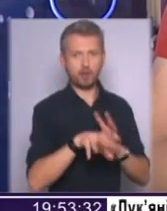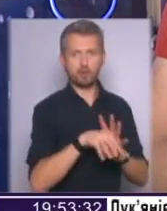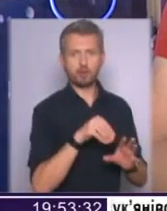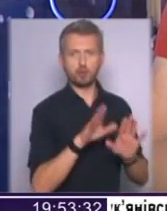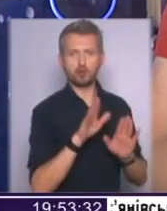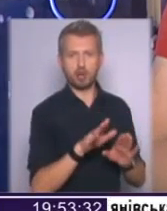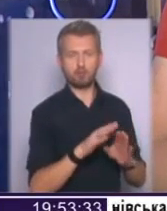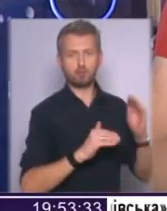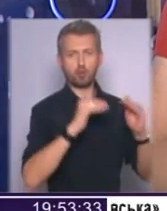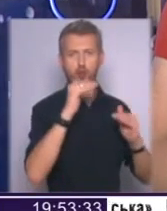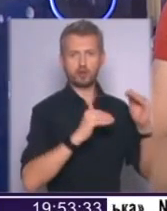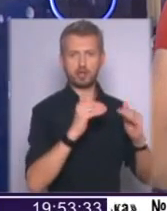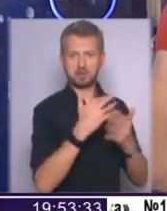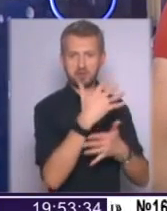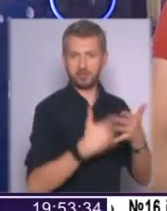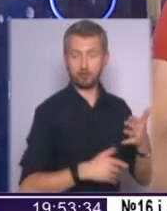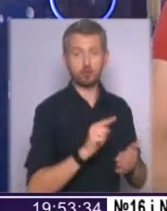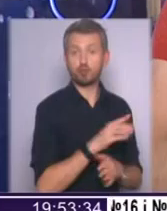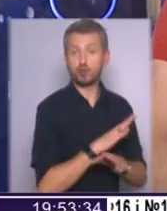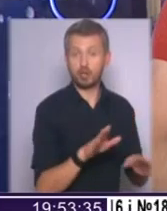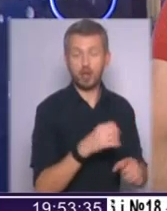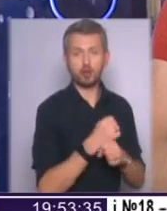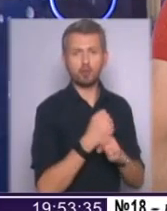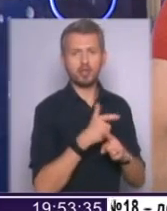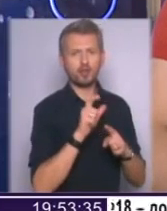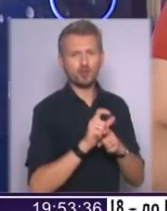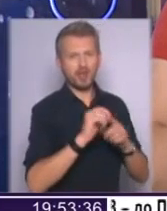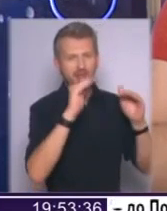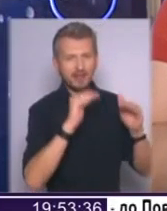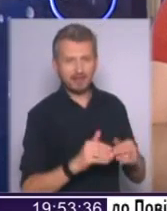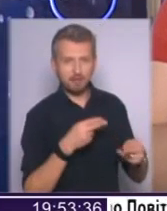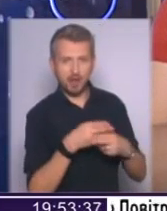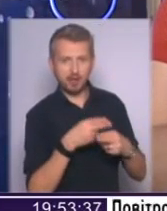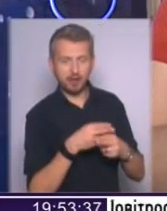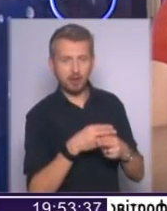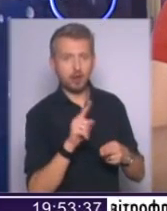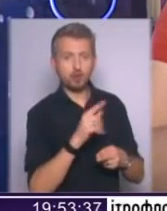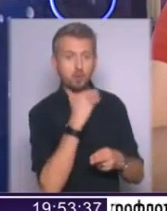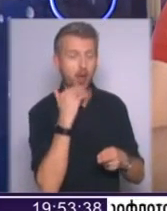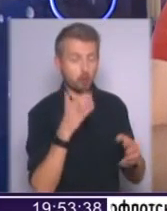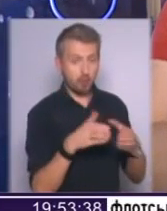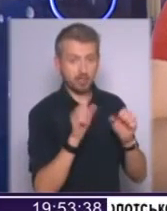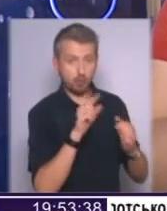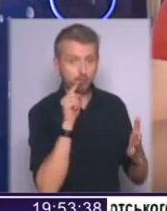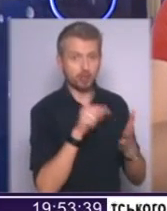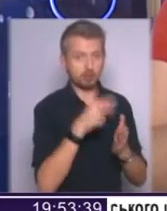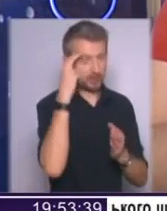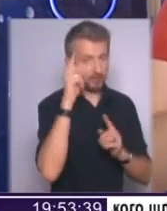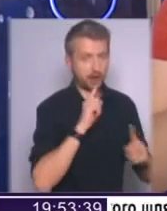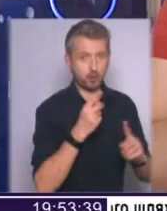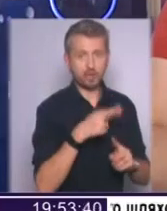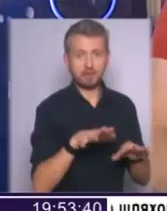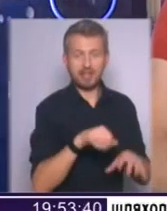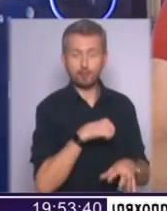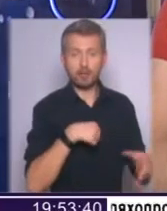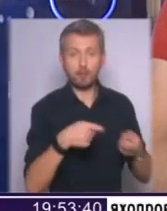виключно за пропорційним списком. Чому ні? Але зробити дуже низький бар'єр. Щоб дуже багато партій могло потрапити в Київраду. Насправді, для місцевого самоврядування це